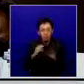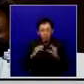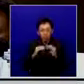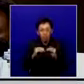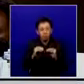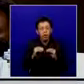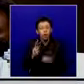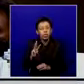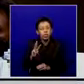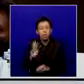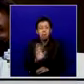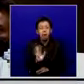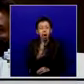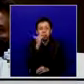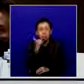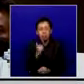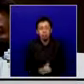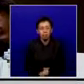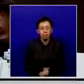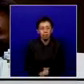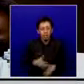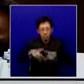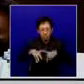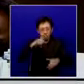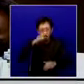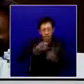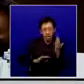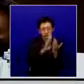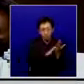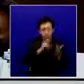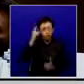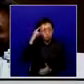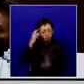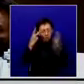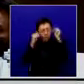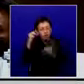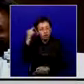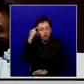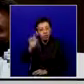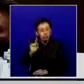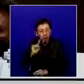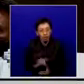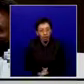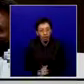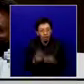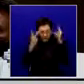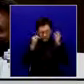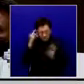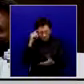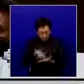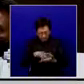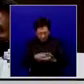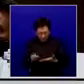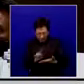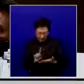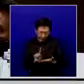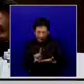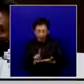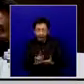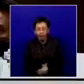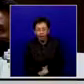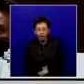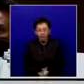วันนี้คนไทยทั้งประเทศจะได้รู้ว่านายกเขาคิดอะไร ขามีแผนการอะไรที่ซุกซ่อนอยู่มีวา